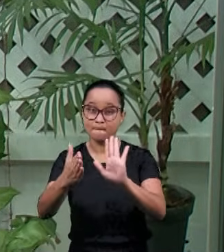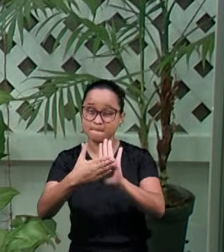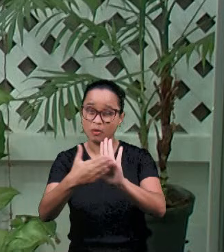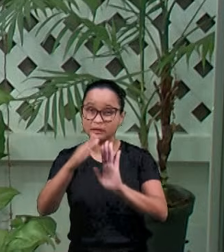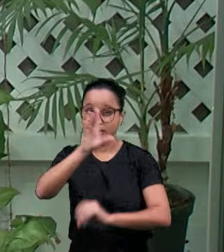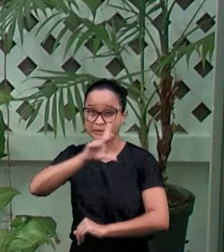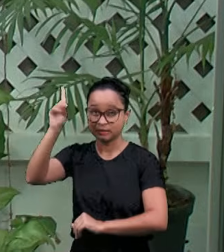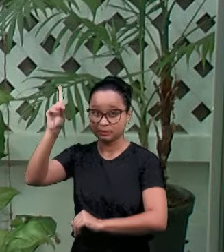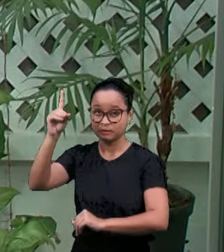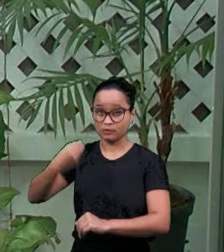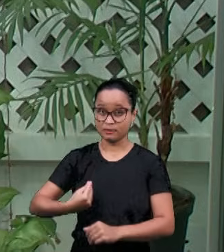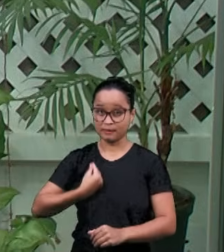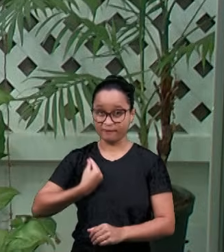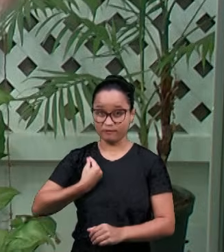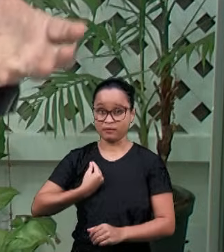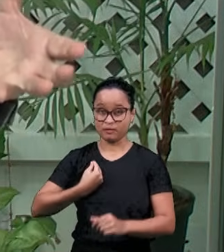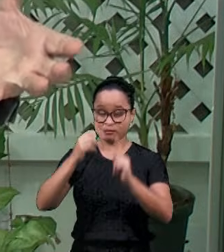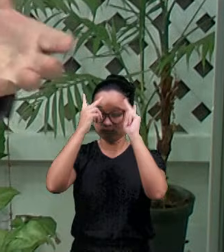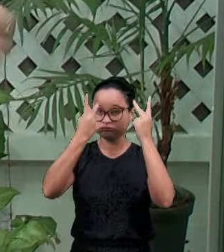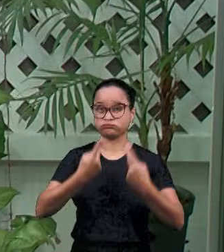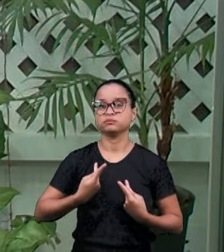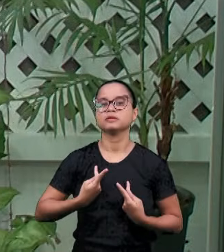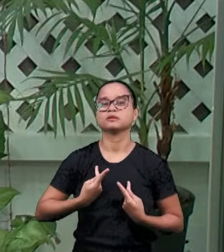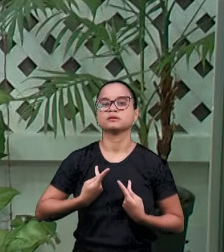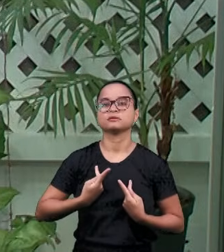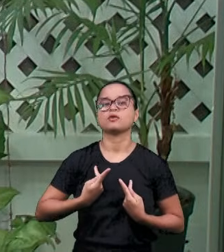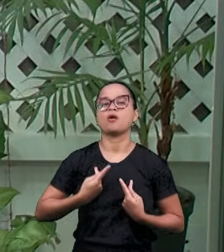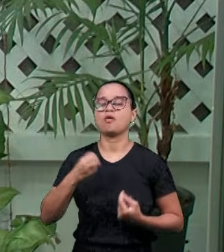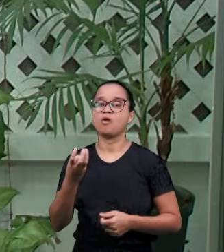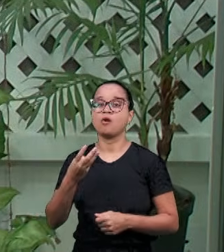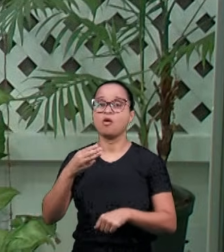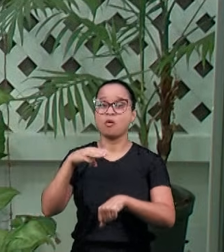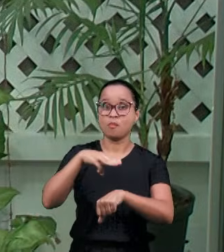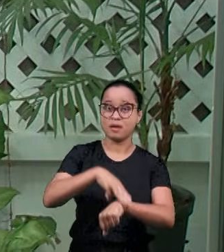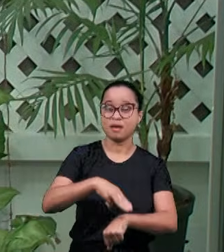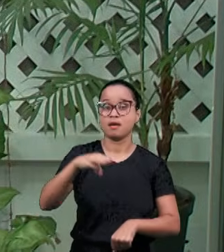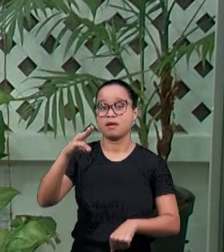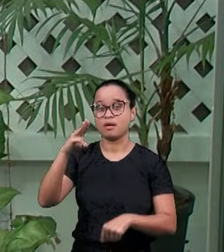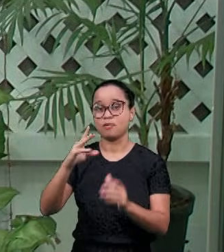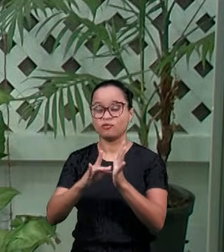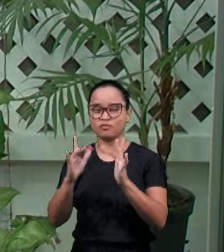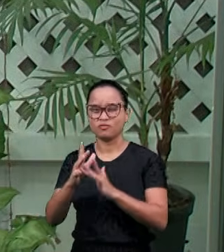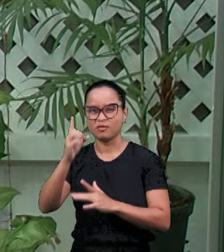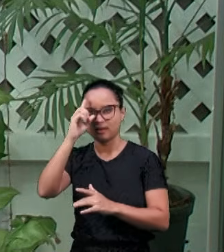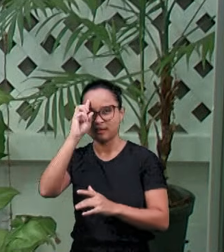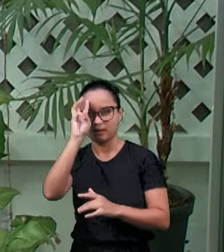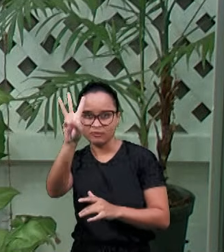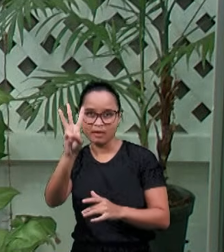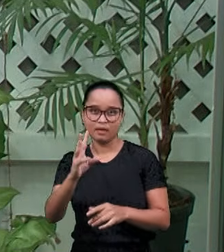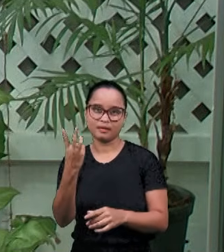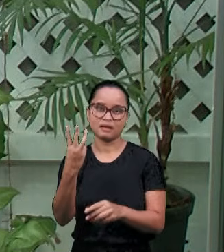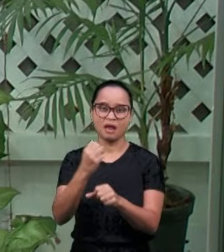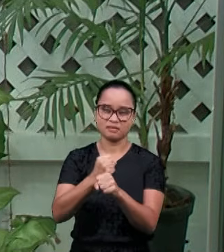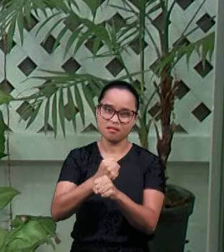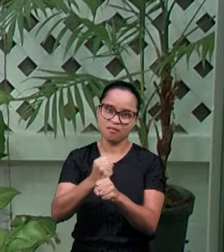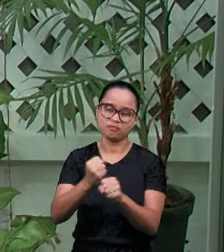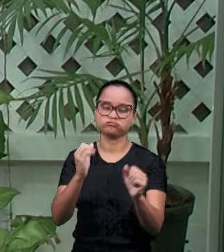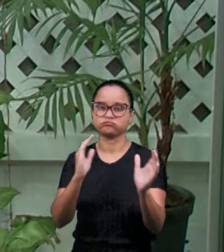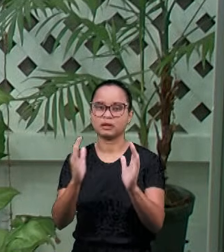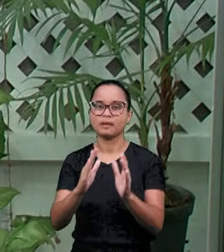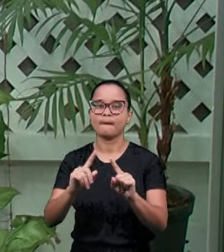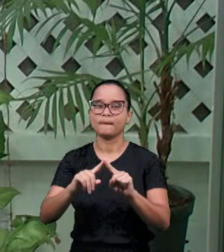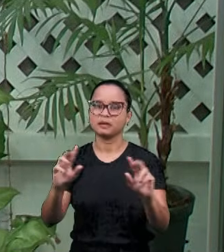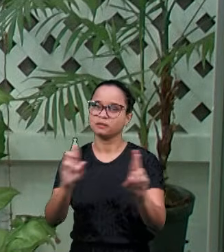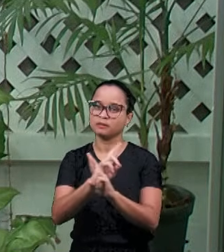le ministère de Jésus, les 3 jours. Donc les 3 ans, donc on pourrait même lire cela.